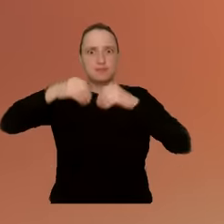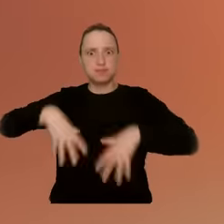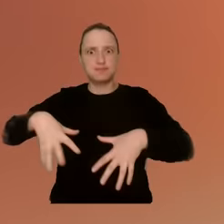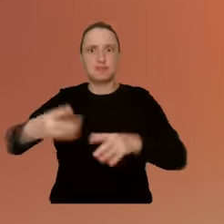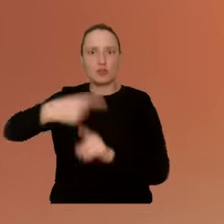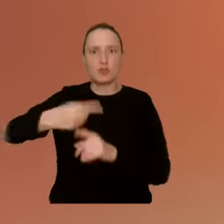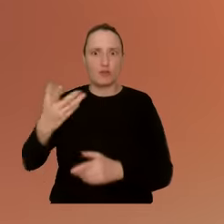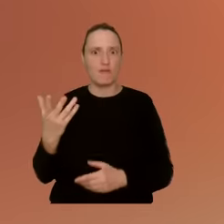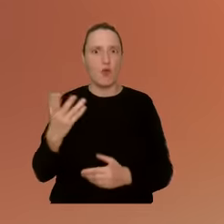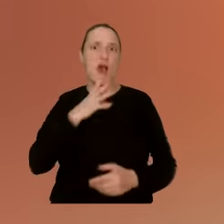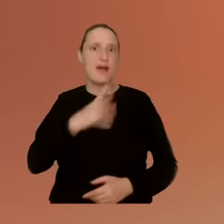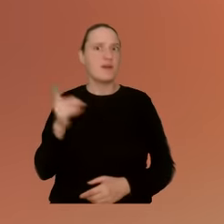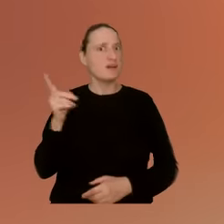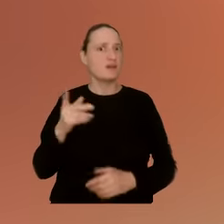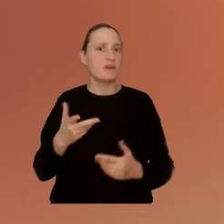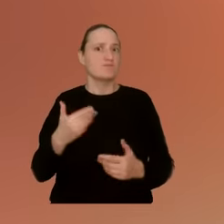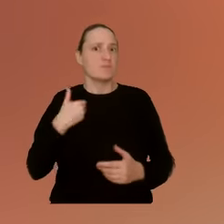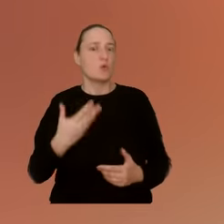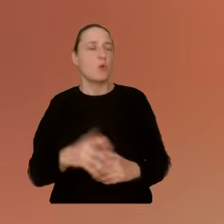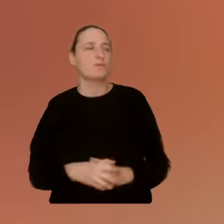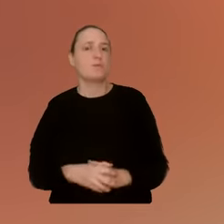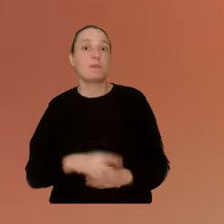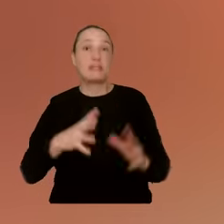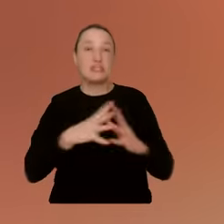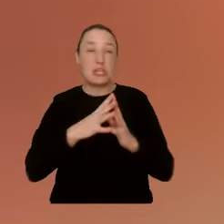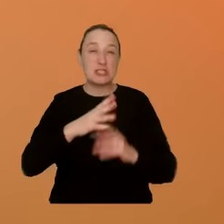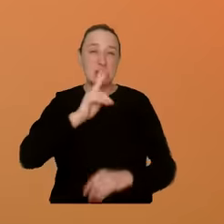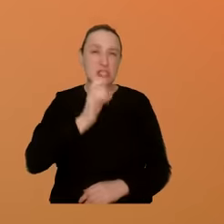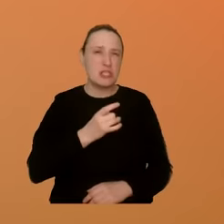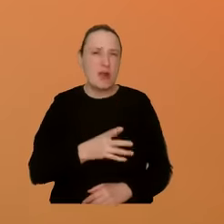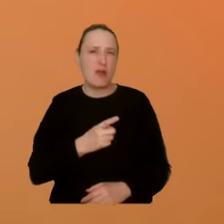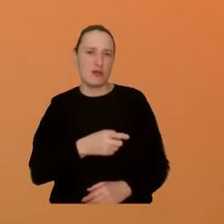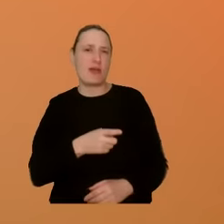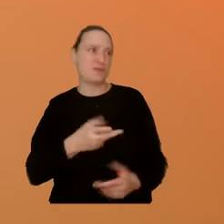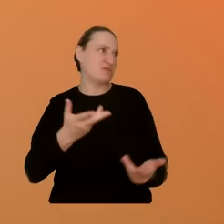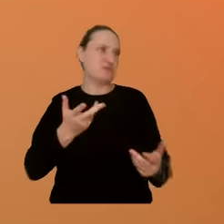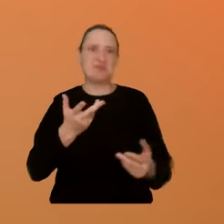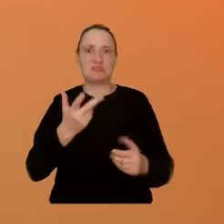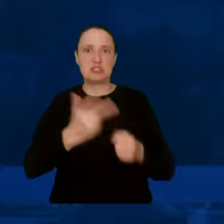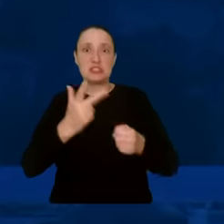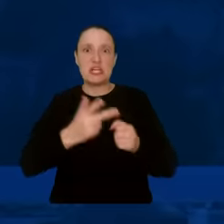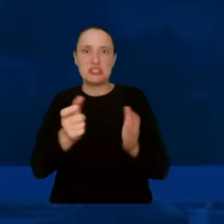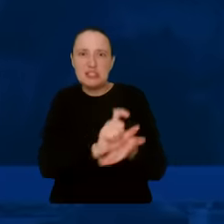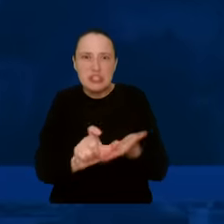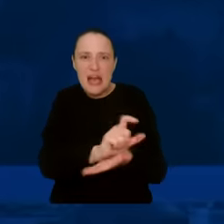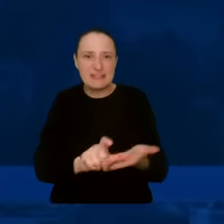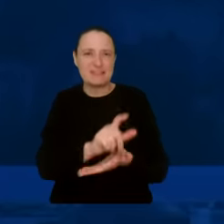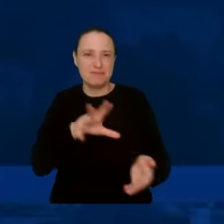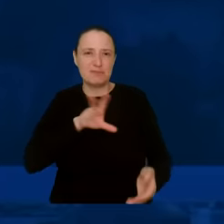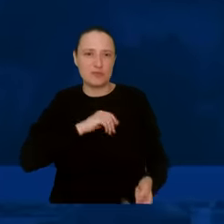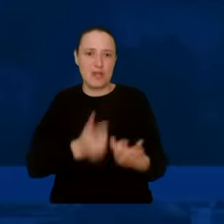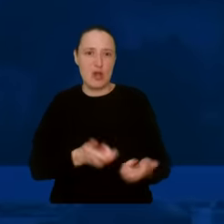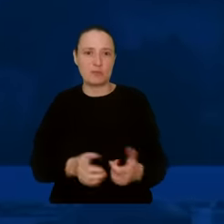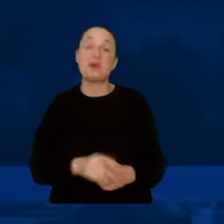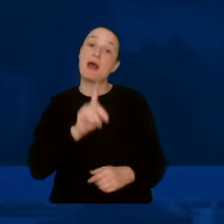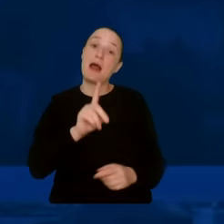taką krzepką marchew wyhodować. Ponad 10 kilo starczyłoby na 30 ciast albo jakieś 80 porcji kremu. Zamiast w masę można